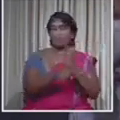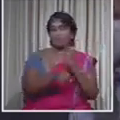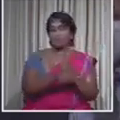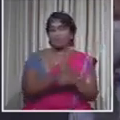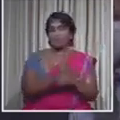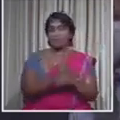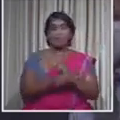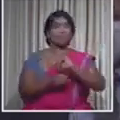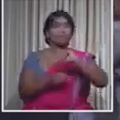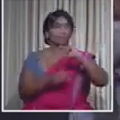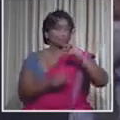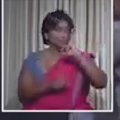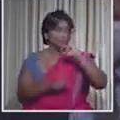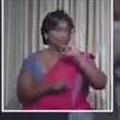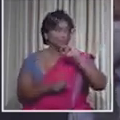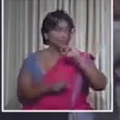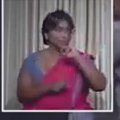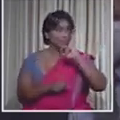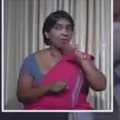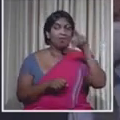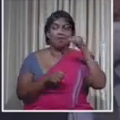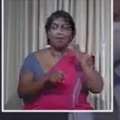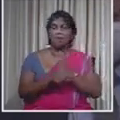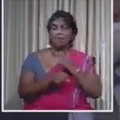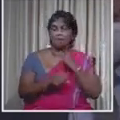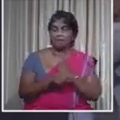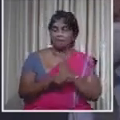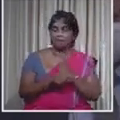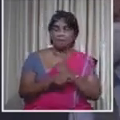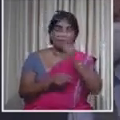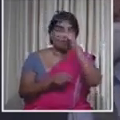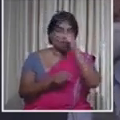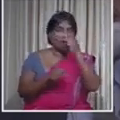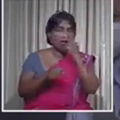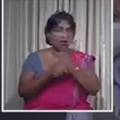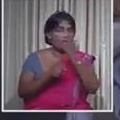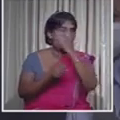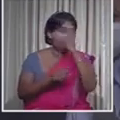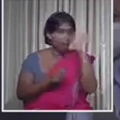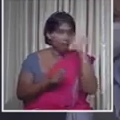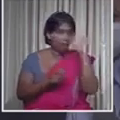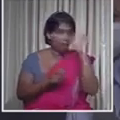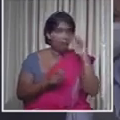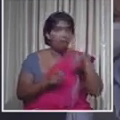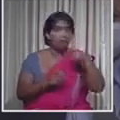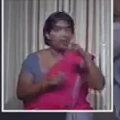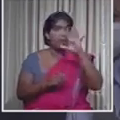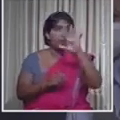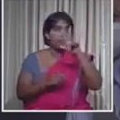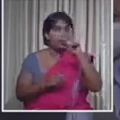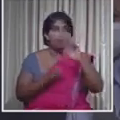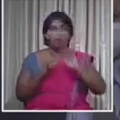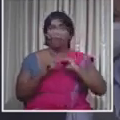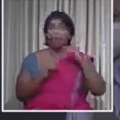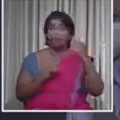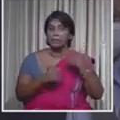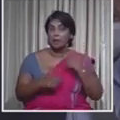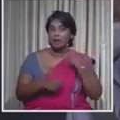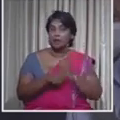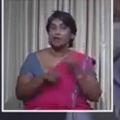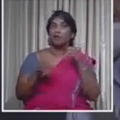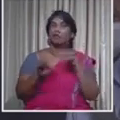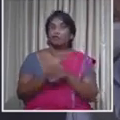පස්සේ අධිකරණයෙන් ඒ ආණ්ඩුව හොර ආණ්ඩුවක් කියලා එළවනවා. දවස් 52 කුමන්ත්‍රණයෙන් පස්සේ අපි ආණ්ඩුවක්